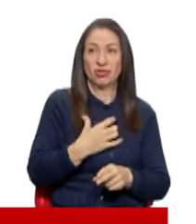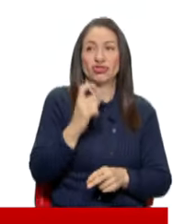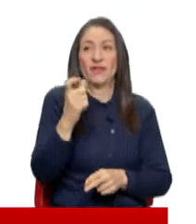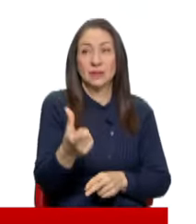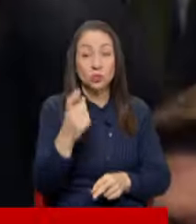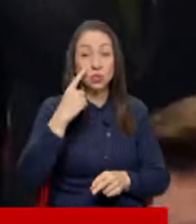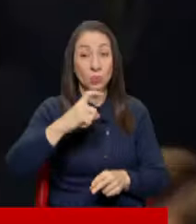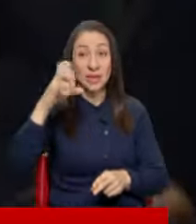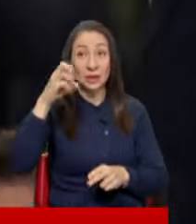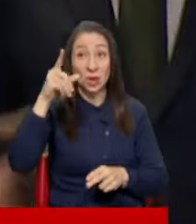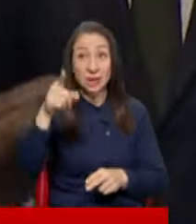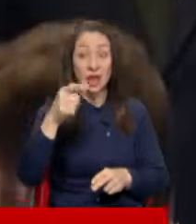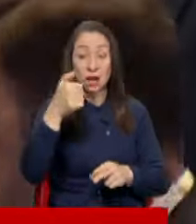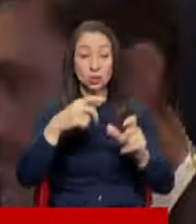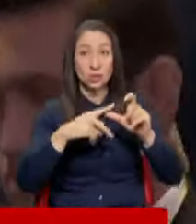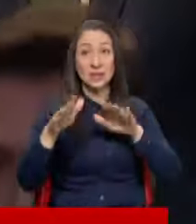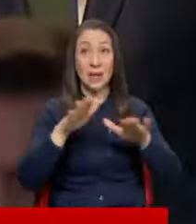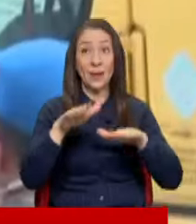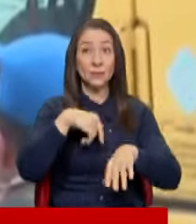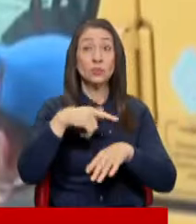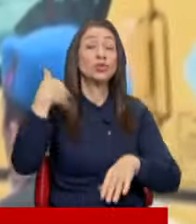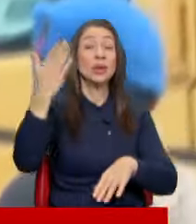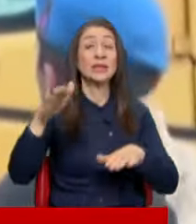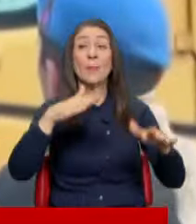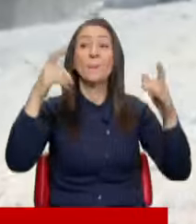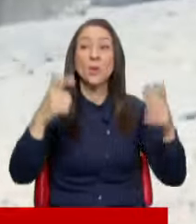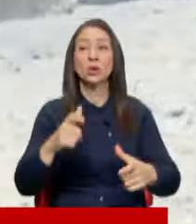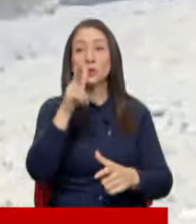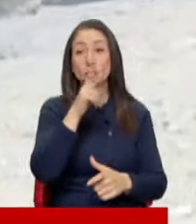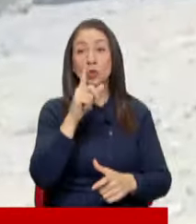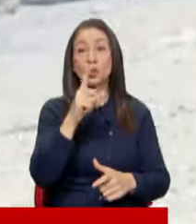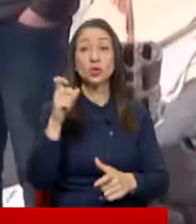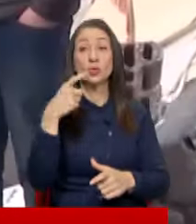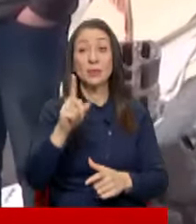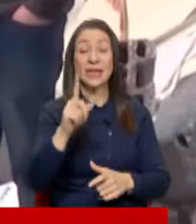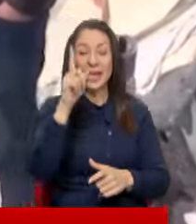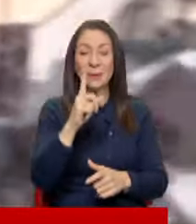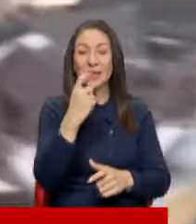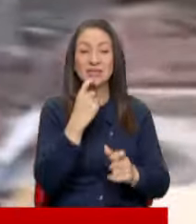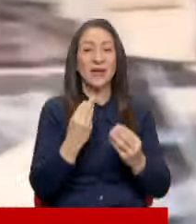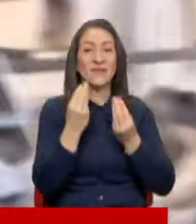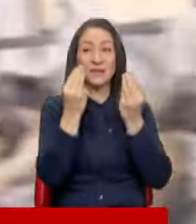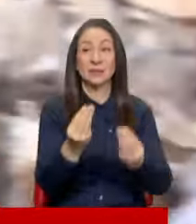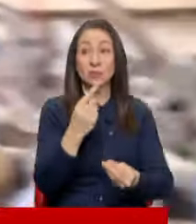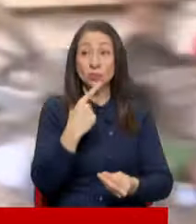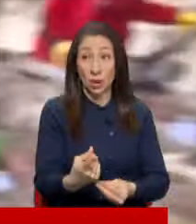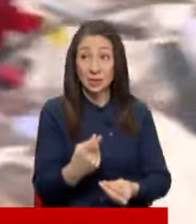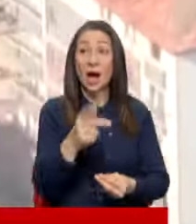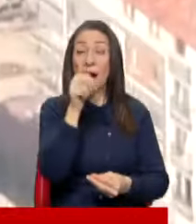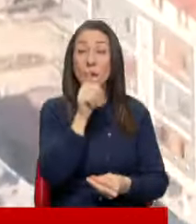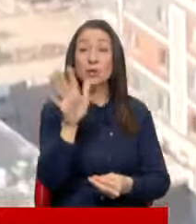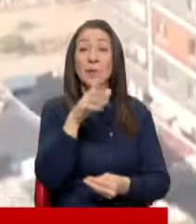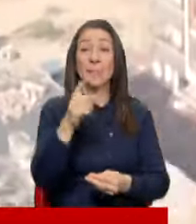verdi Cumhurbaşkanı Erdoğan'ın 6 Şubat depremleri sonrası deprem bölgesine 319 b000 ilk bir yılda teslim edilmek üzere